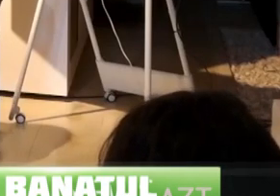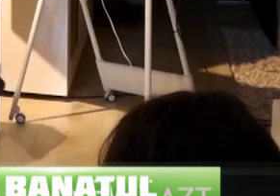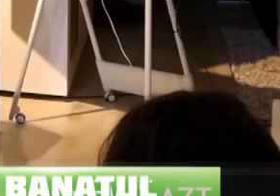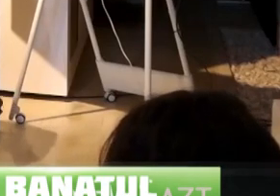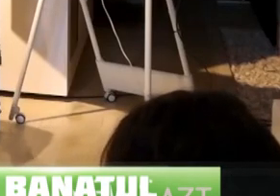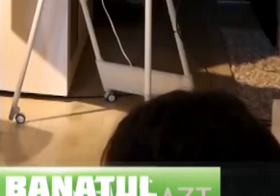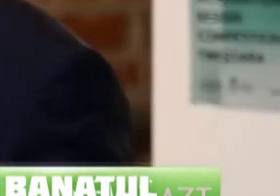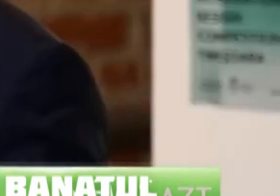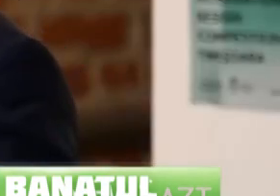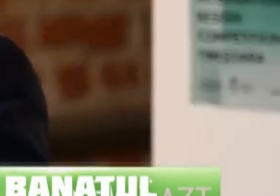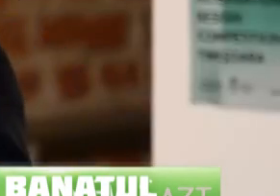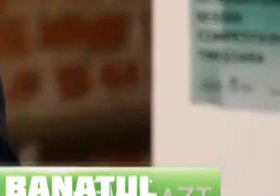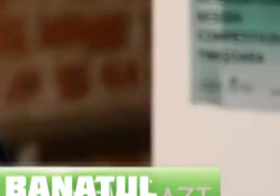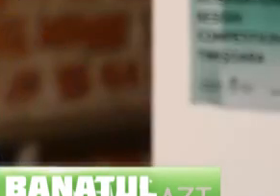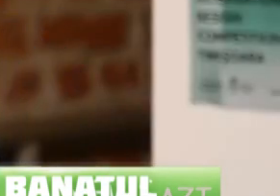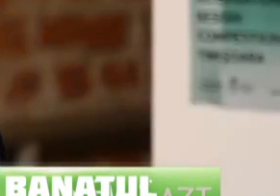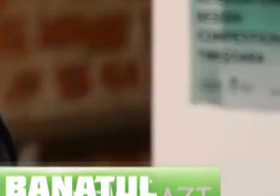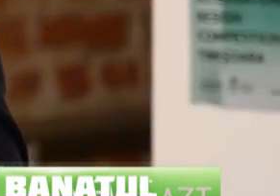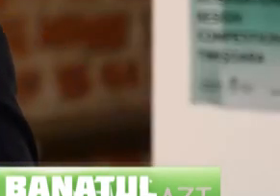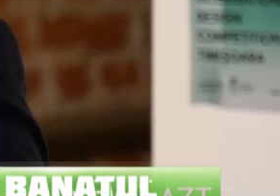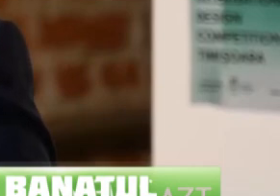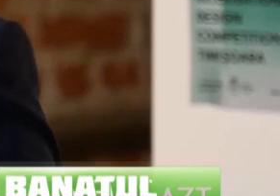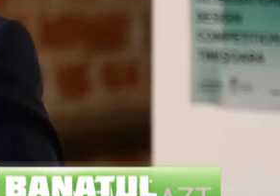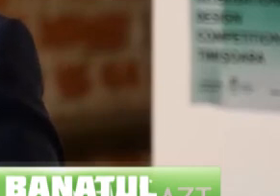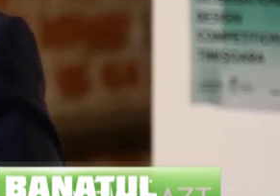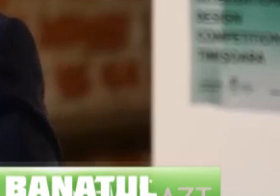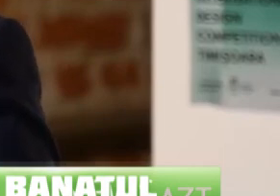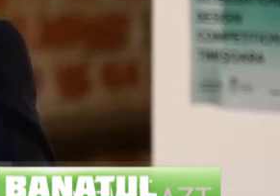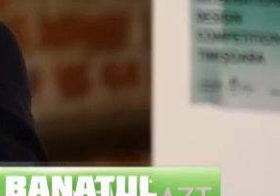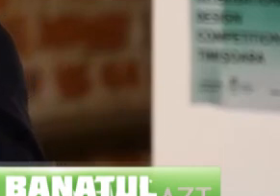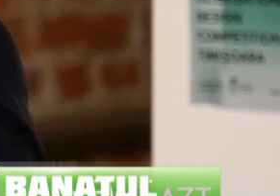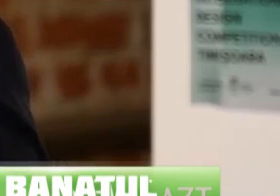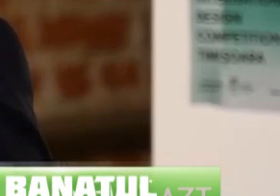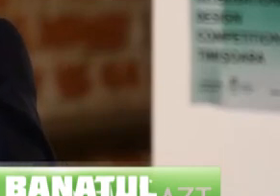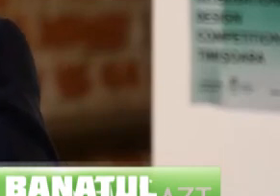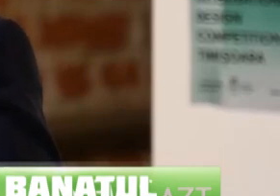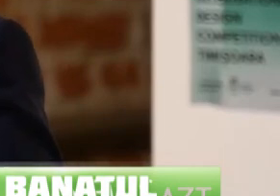aici cei care au scris tema de proiectare o să intre în detalii, clar că a fost